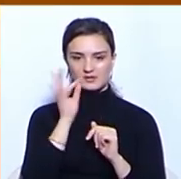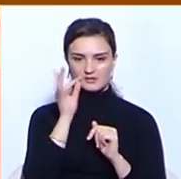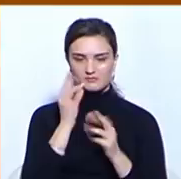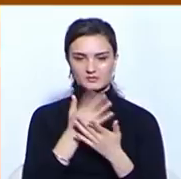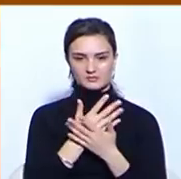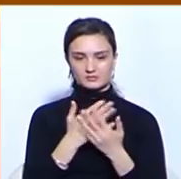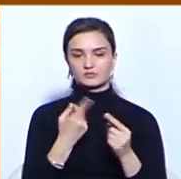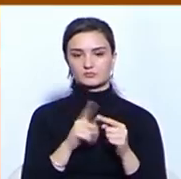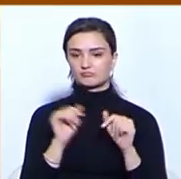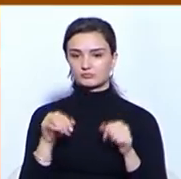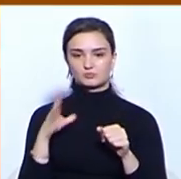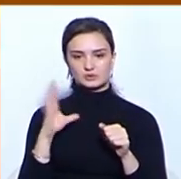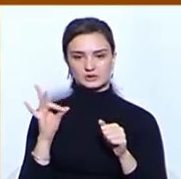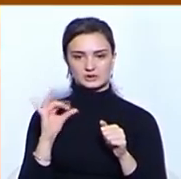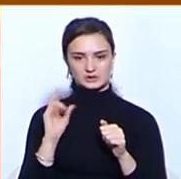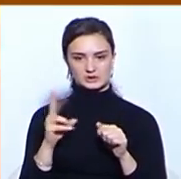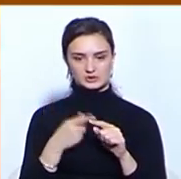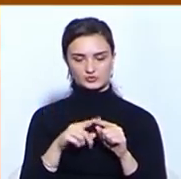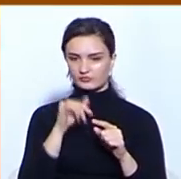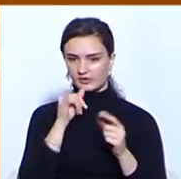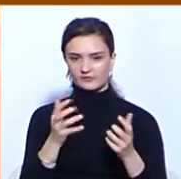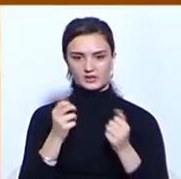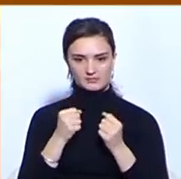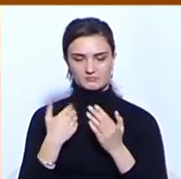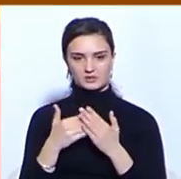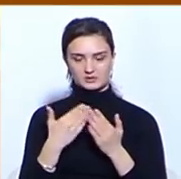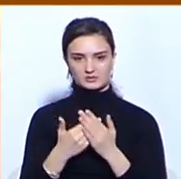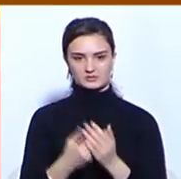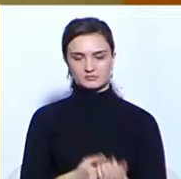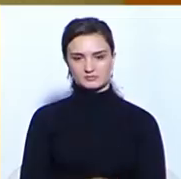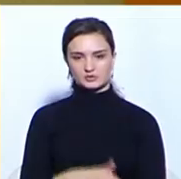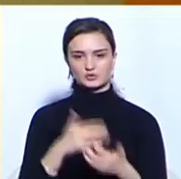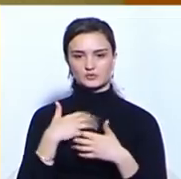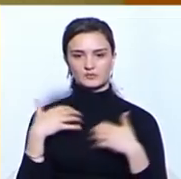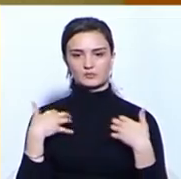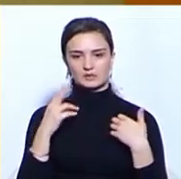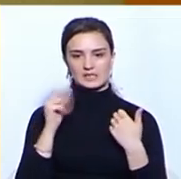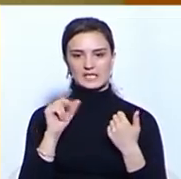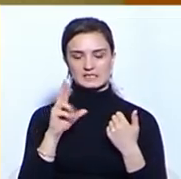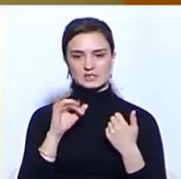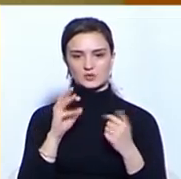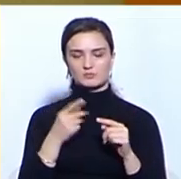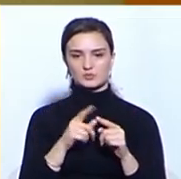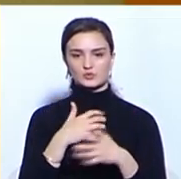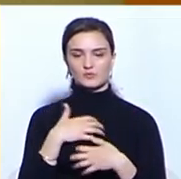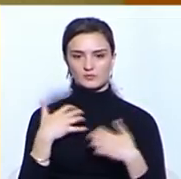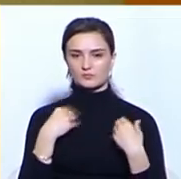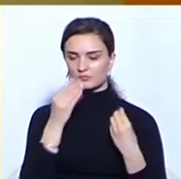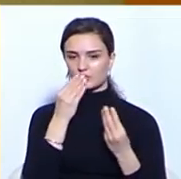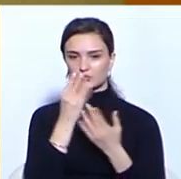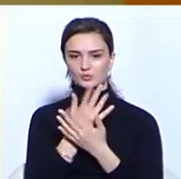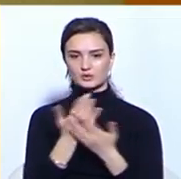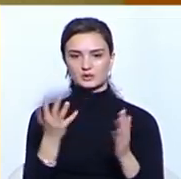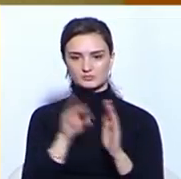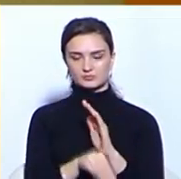დატვირთვა შეიძლება იყოს სარისკო, იმიტომ რომ ჩვენ ვერ ვიღებთ მაგალითად ცხოველური კალციუმით, უბრალოდ ცხოველურ